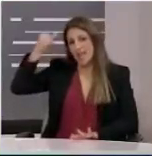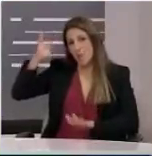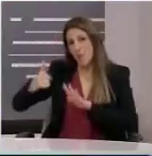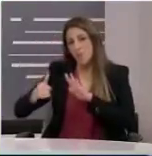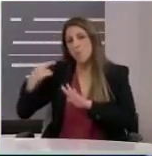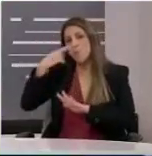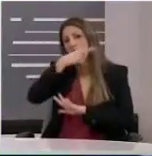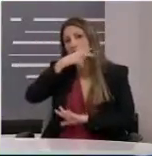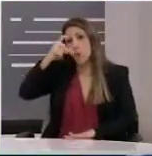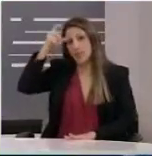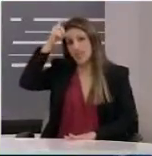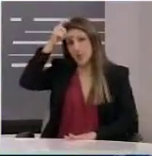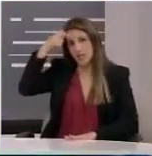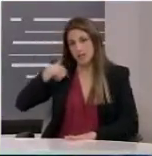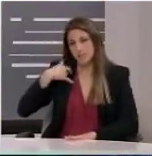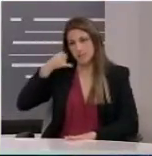Τούρκο Πρωθυπουργό,